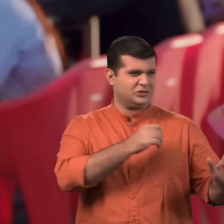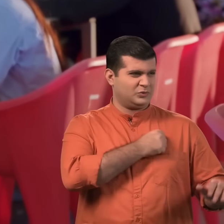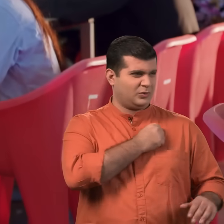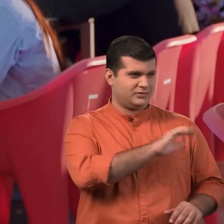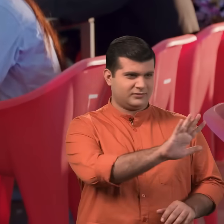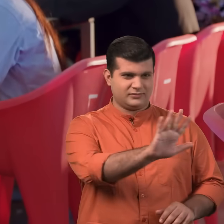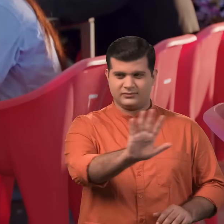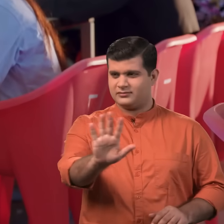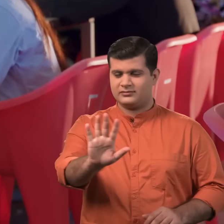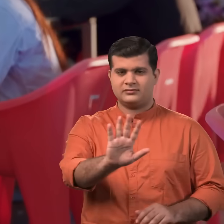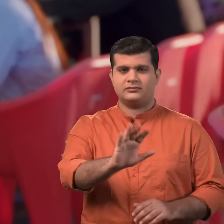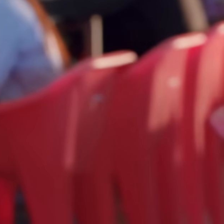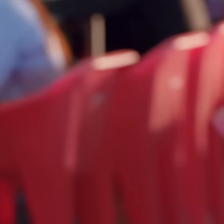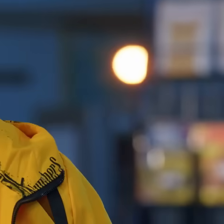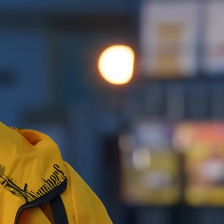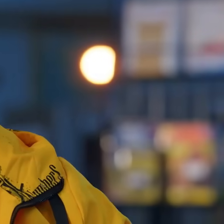सॉरी गैस।